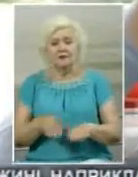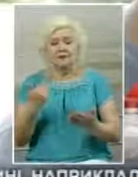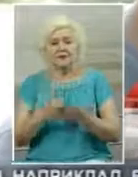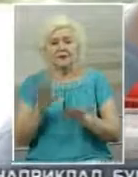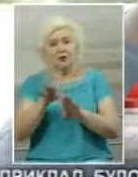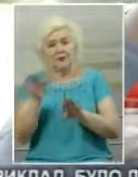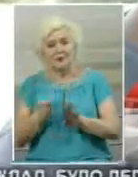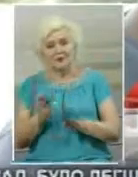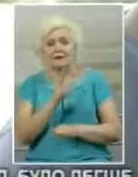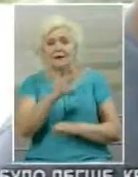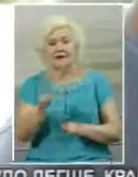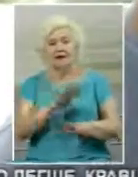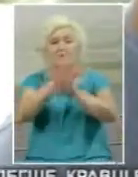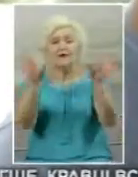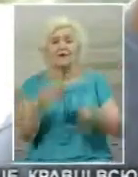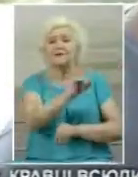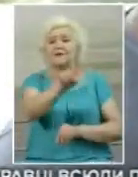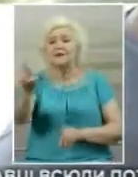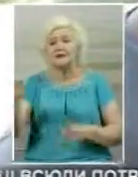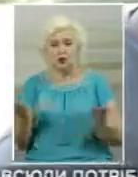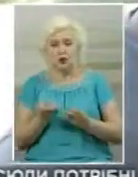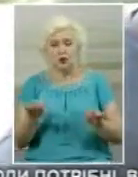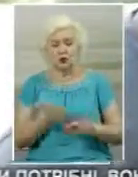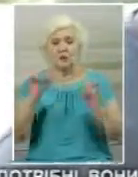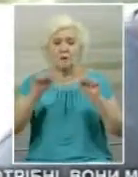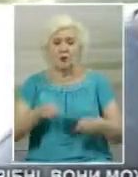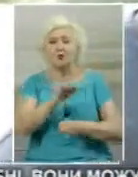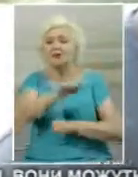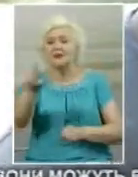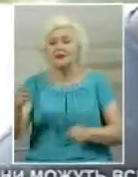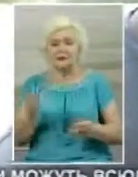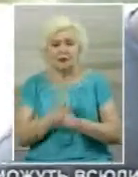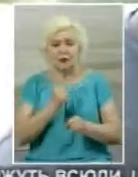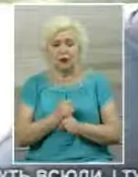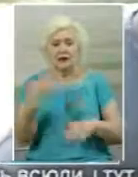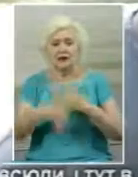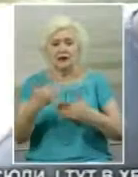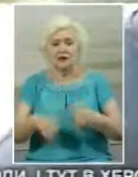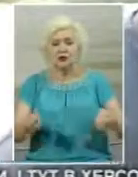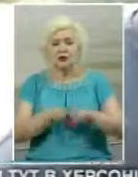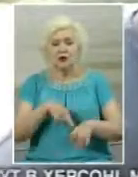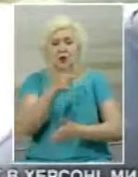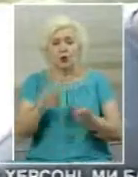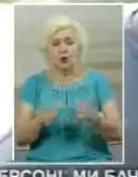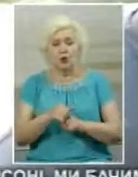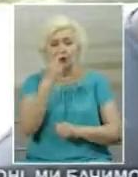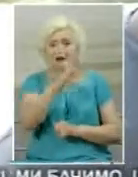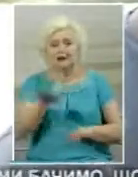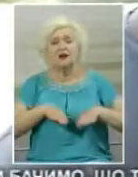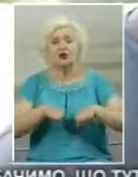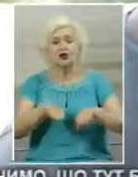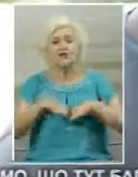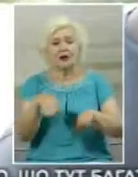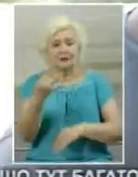портні, вони як би везде нужны. От вони можуть везде. І здесь Херсон город такой, ми видимо, що